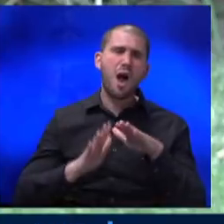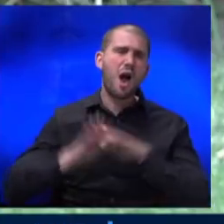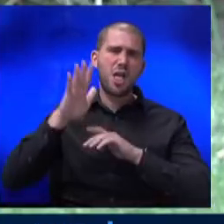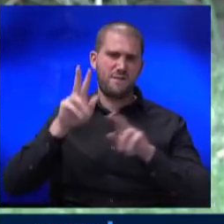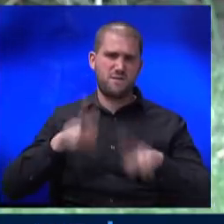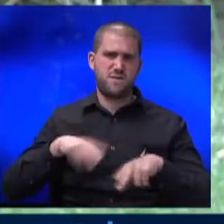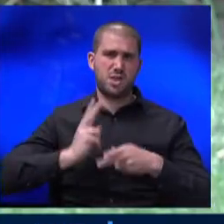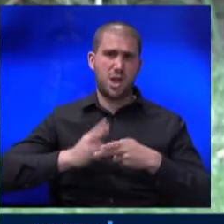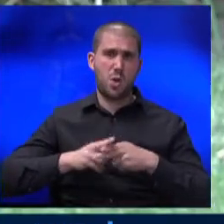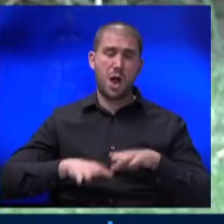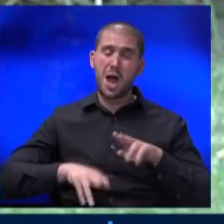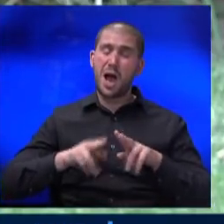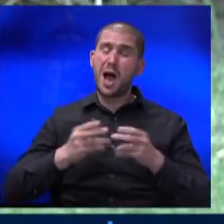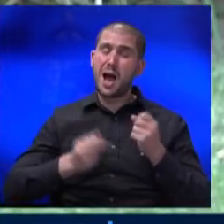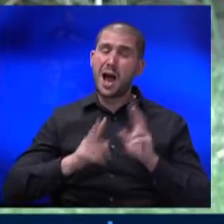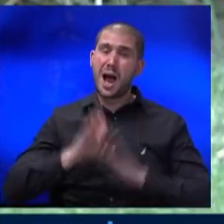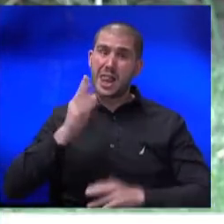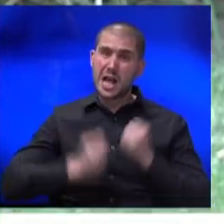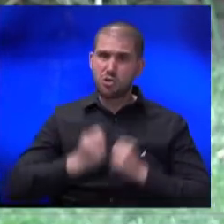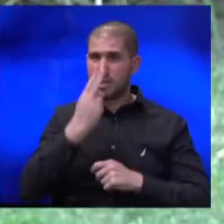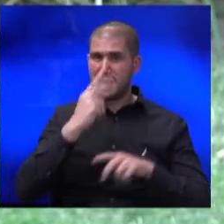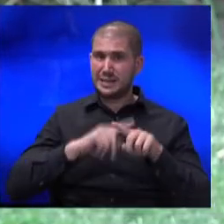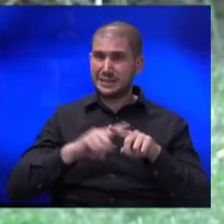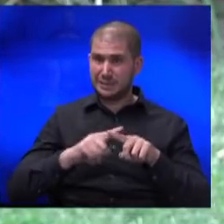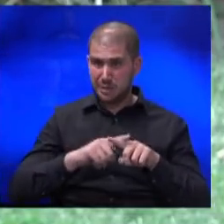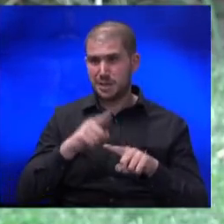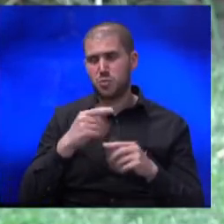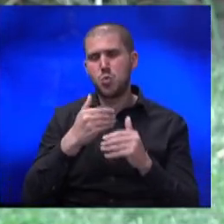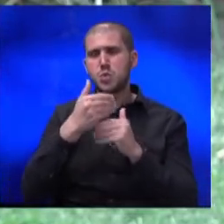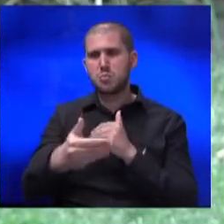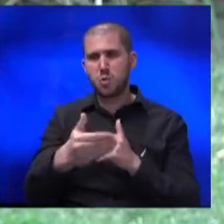בתחלואה, עלייה קשה, שנראה את הסימנים שלה מאוחר יותר ולקראת פסח.